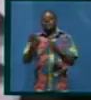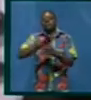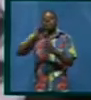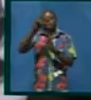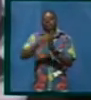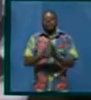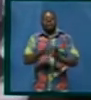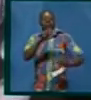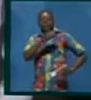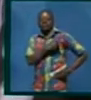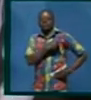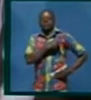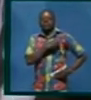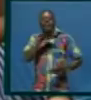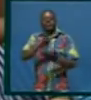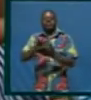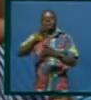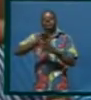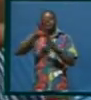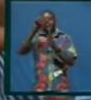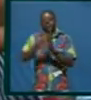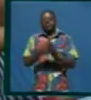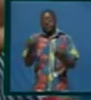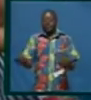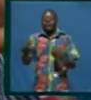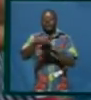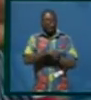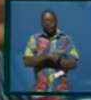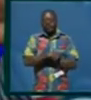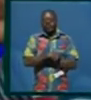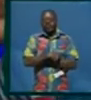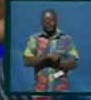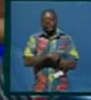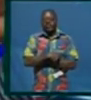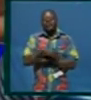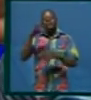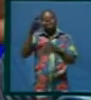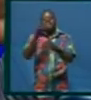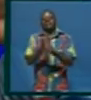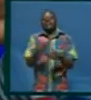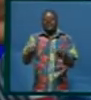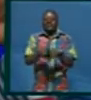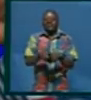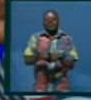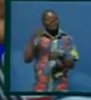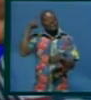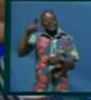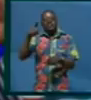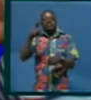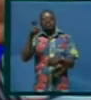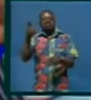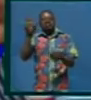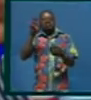civile. Cette formation d'aujourd'hui est perçue comme une réminiscence de